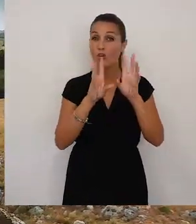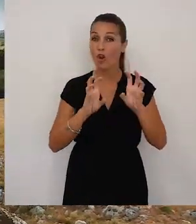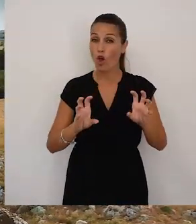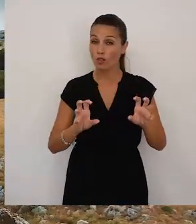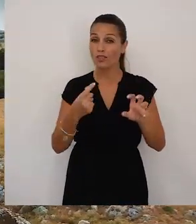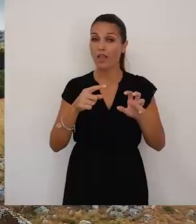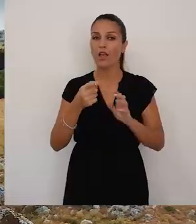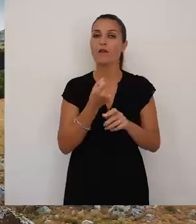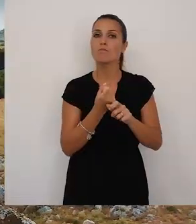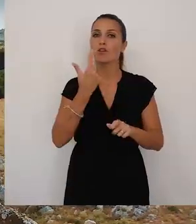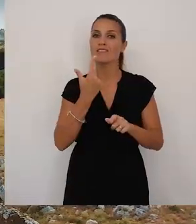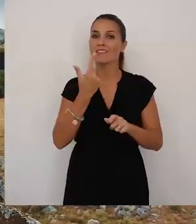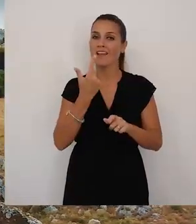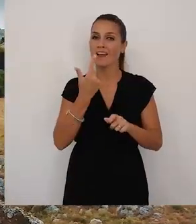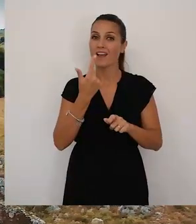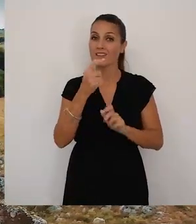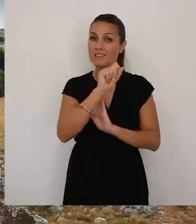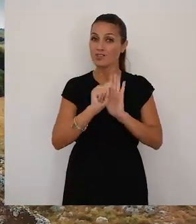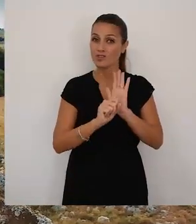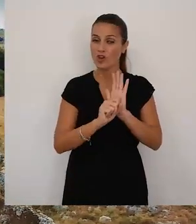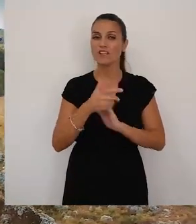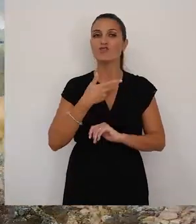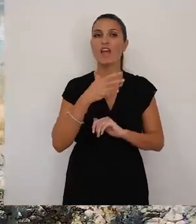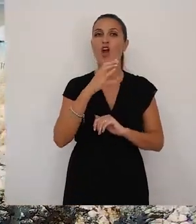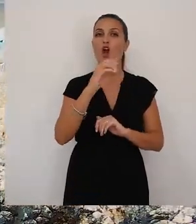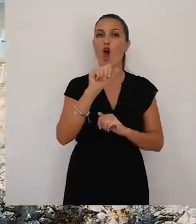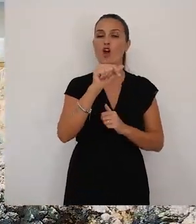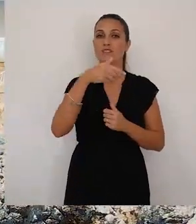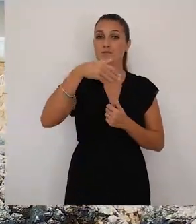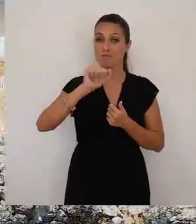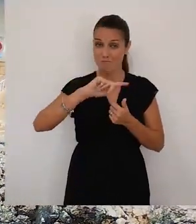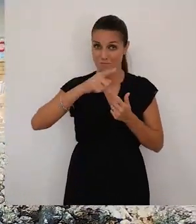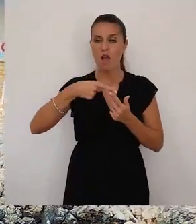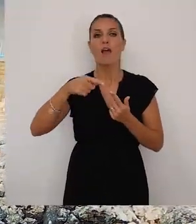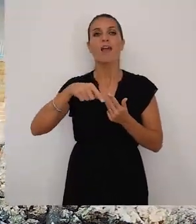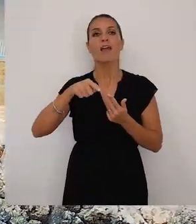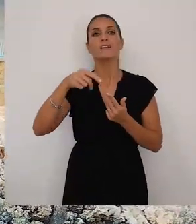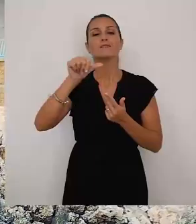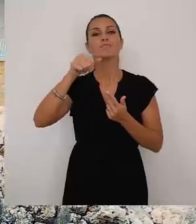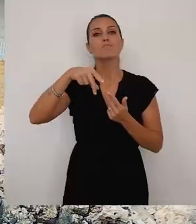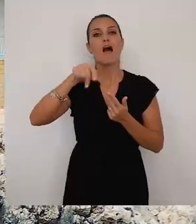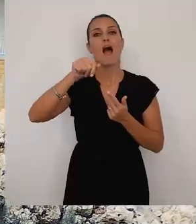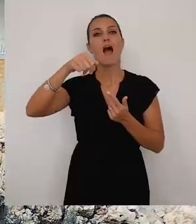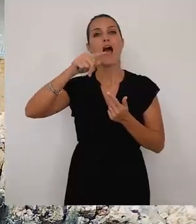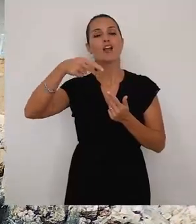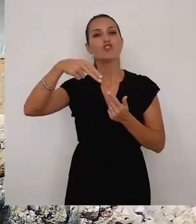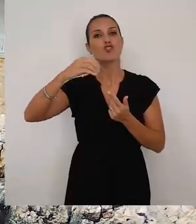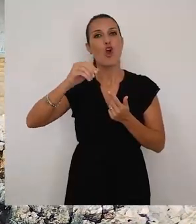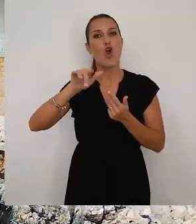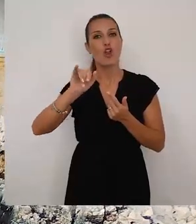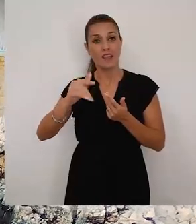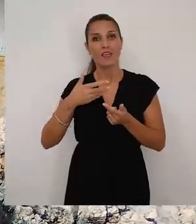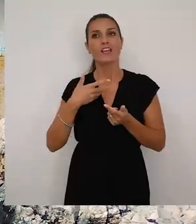Per la loro importanza storica ricordiamo i siti di Carlo Cosma e Ignazio Spagnolo, luoghi in cui si conservano